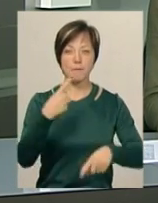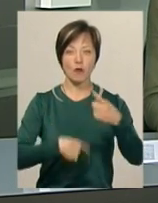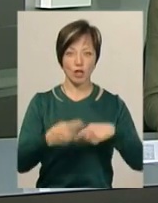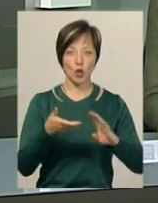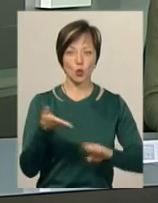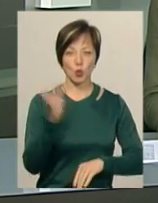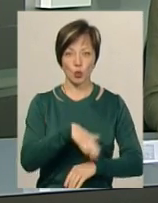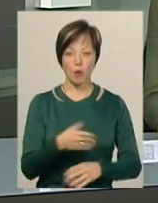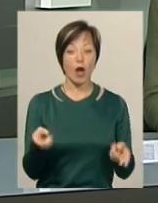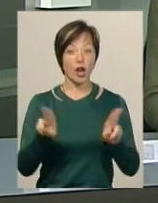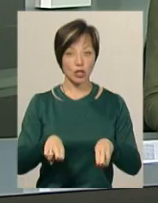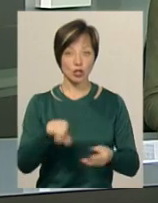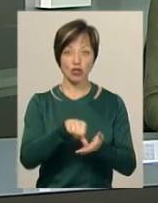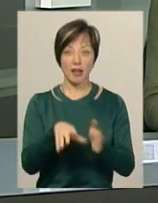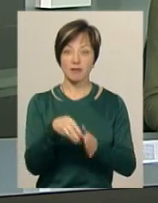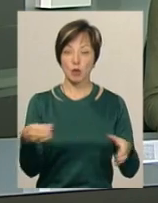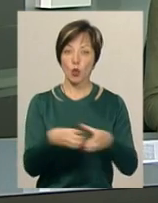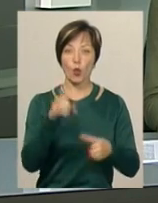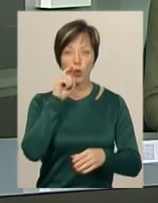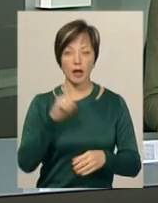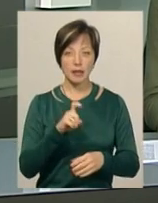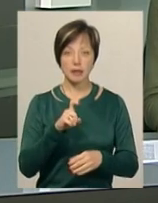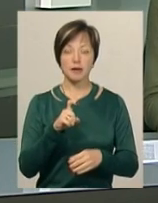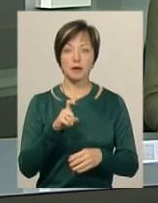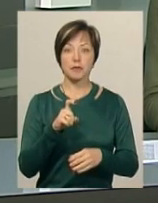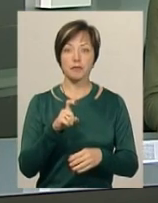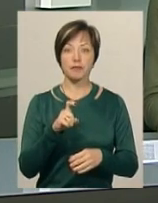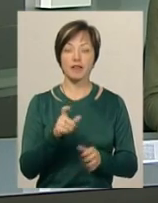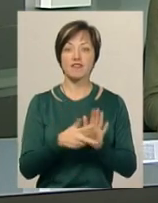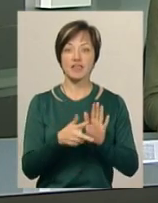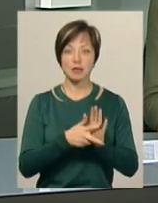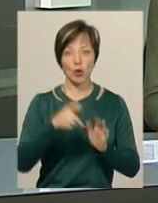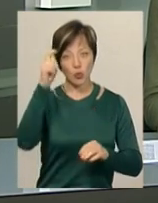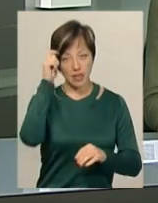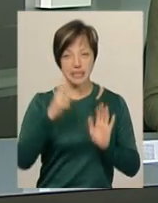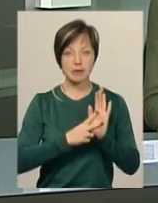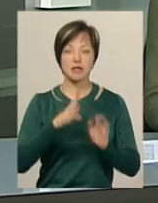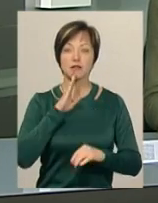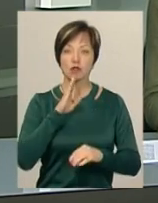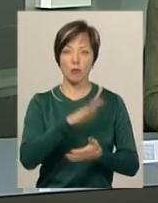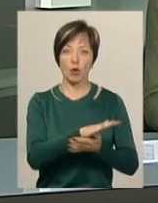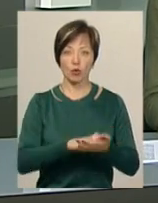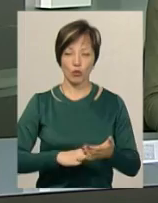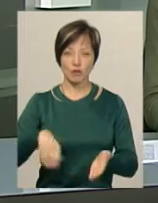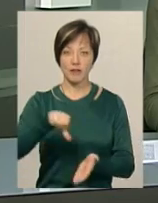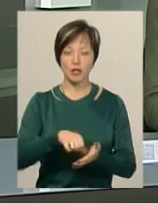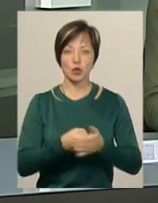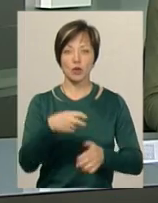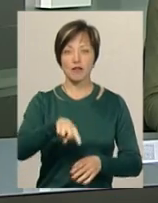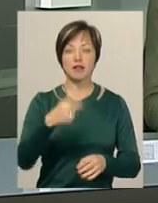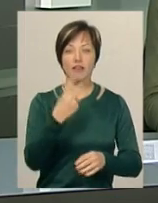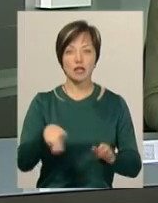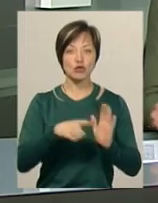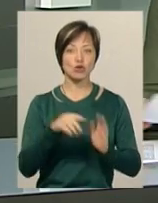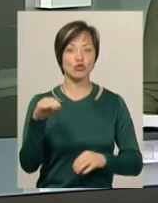повертаються додому. Решта членів збірної України, яка склалася з 8 юнаків та 7 дівчат, продовжить виступ до